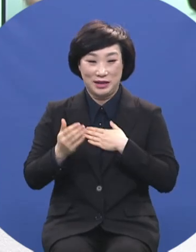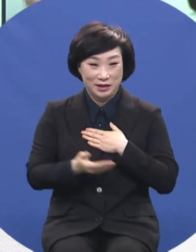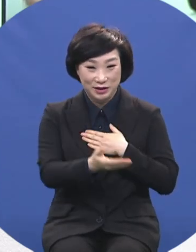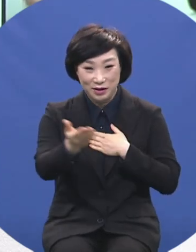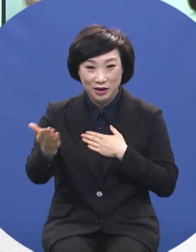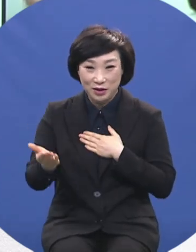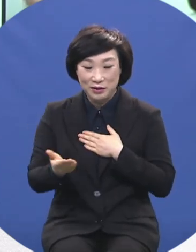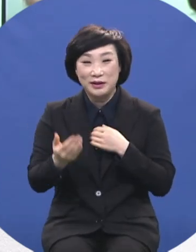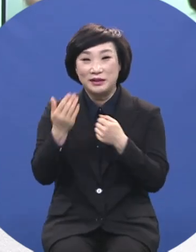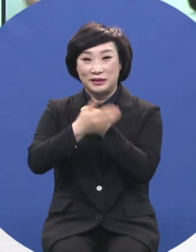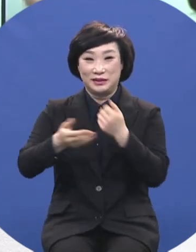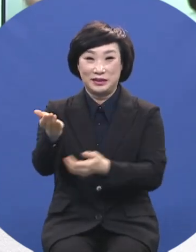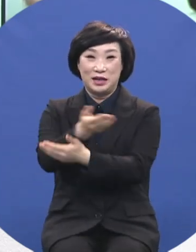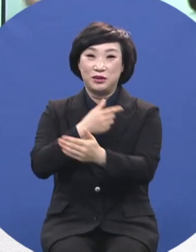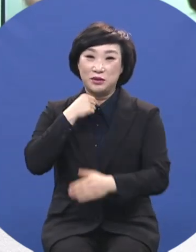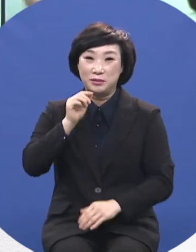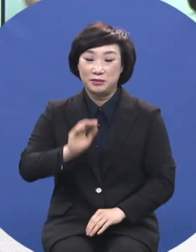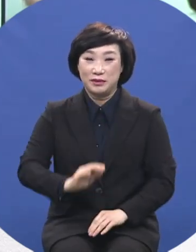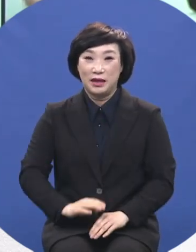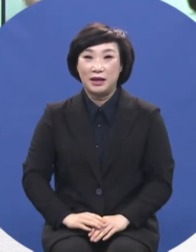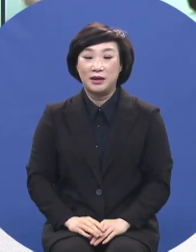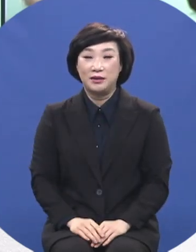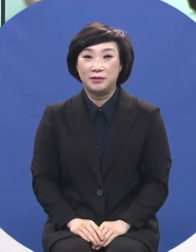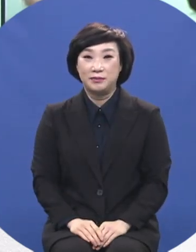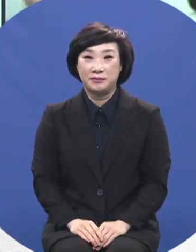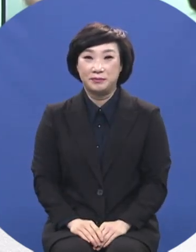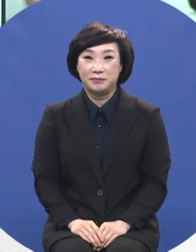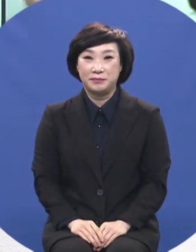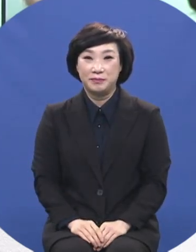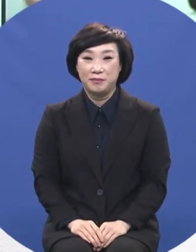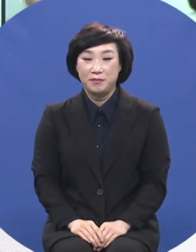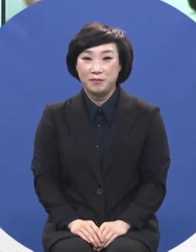은혜를 나누려고 합니다.